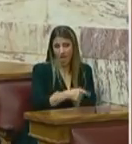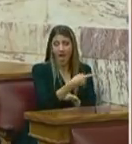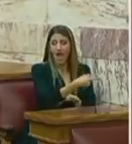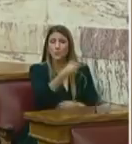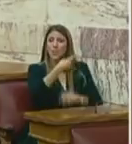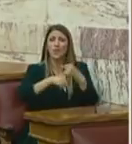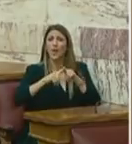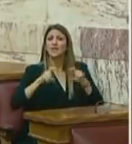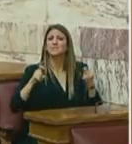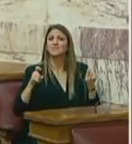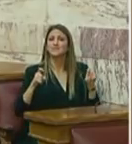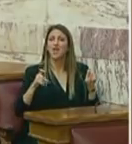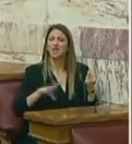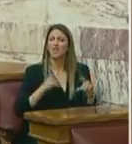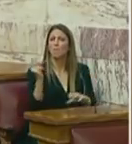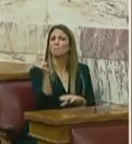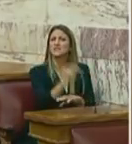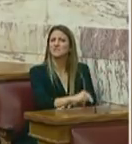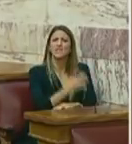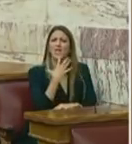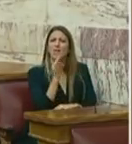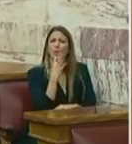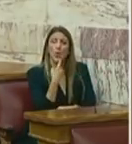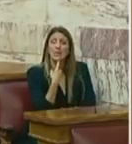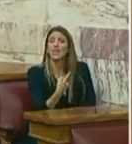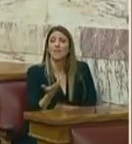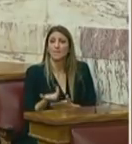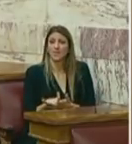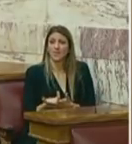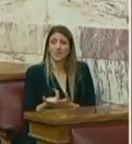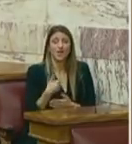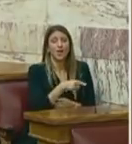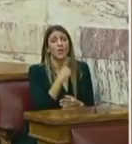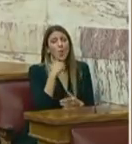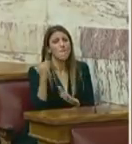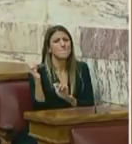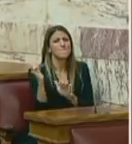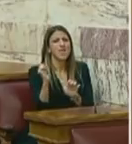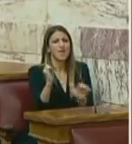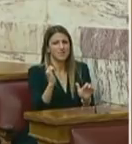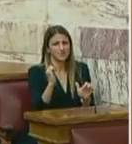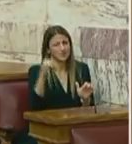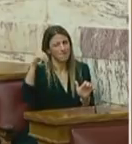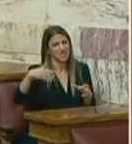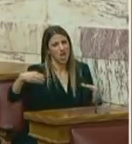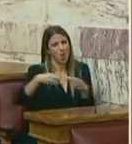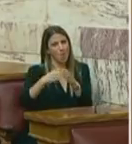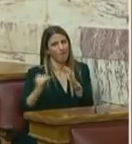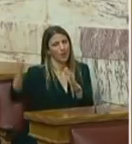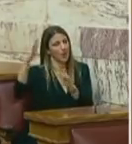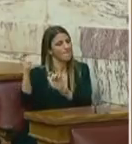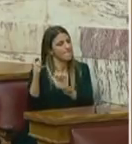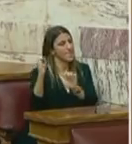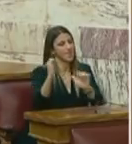πρόσχημα το οποίο θα σκαρφιστεί προκειμένου να αποφύγει, επαναλαμβάνω, κάτω από την πίεση των βαρώνων του κόμματός του,